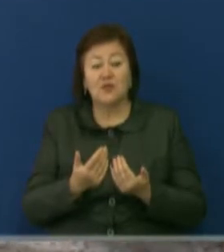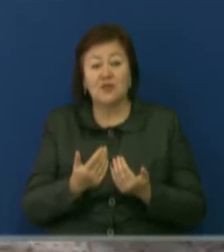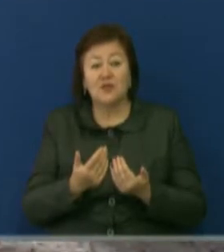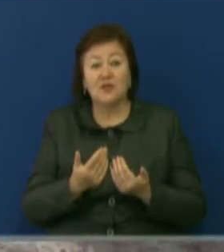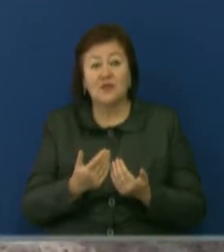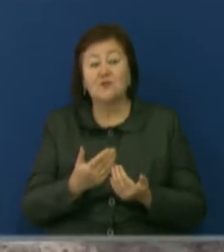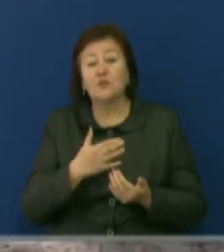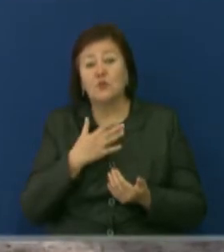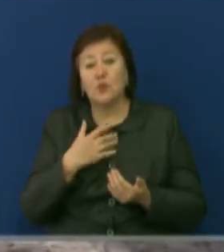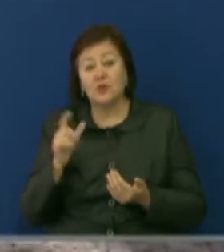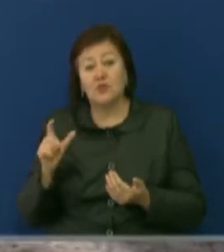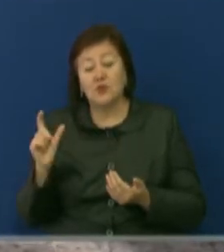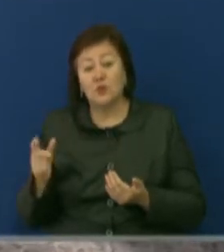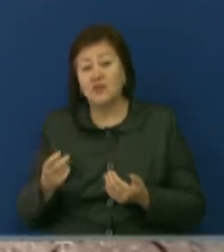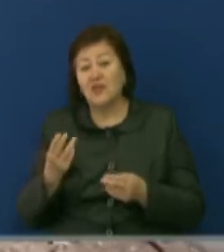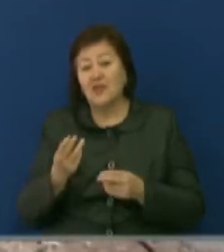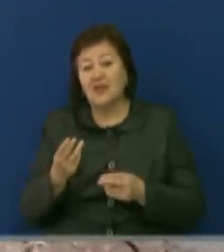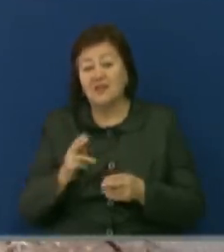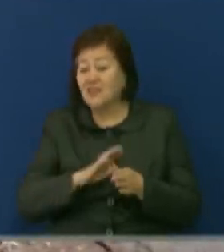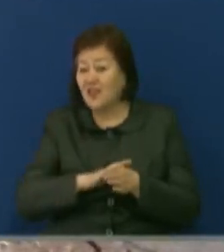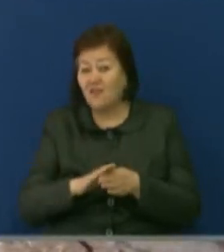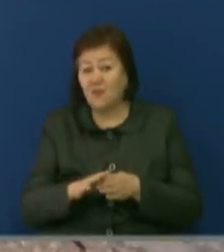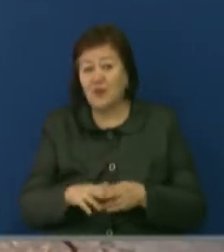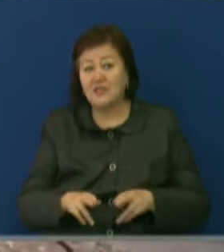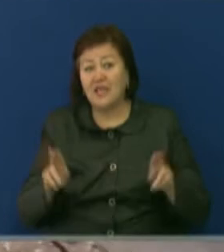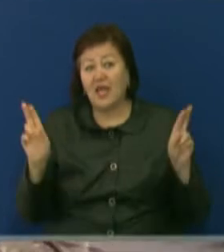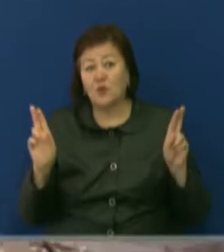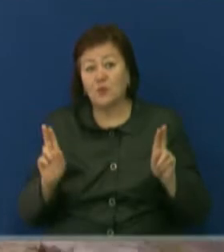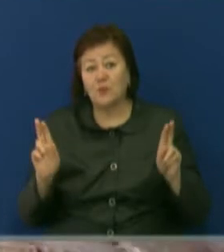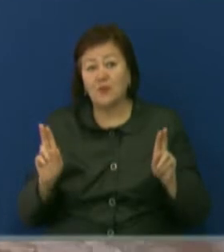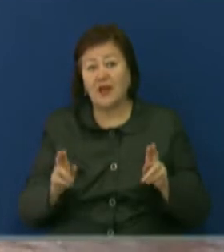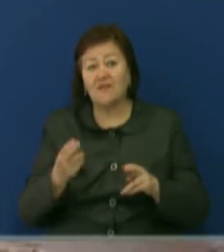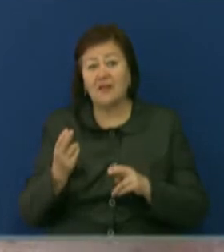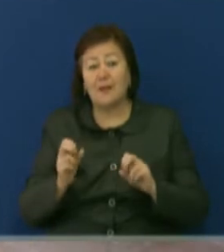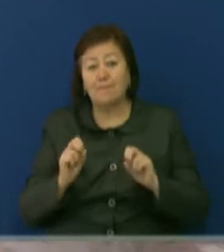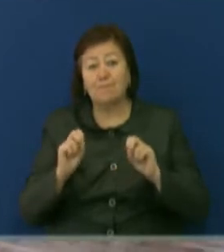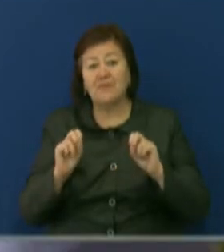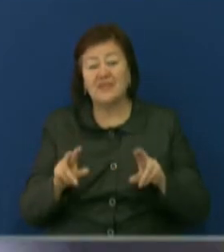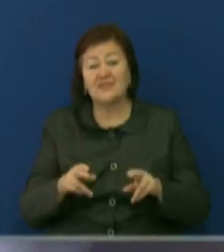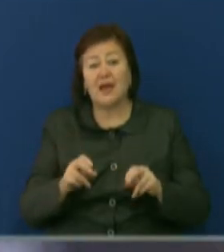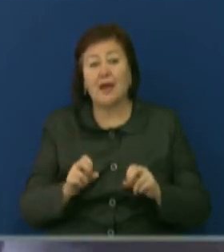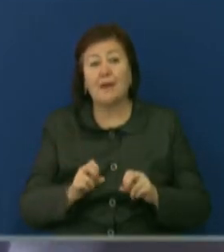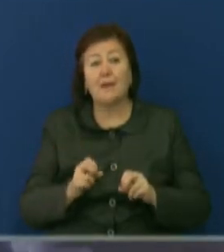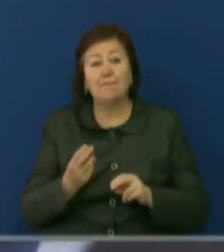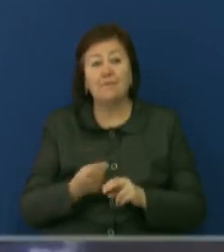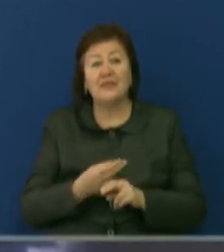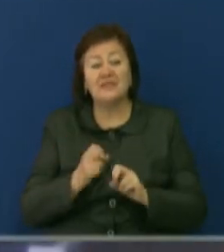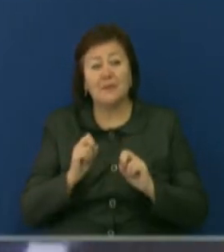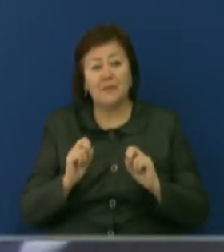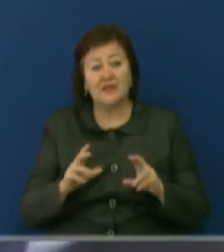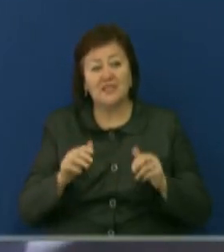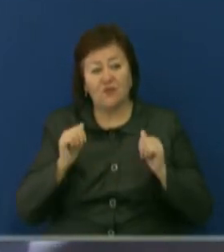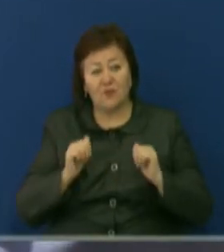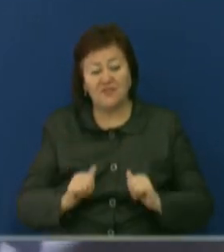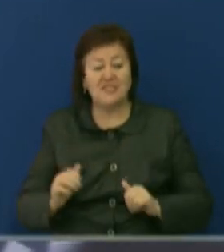басым көпшілігі қауіпсіздік шараларын ескермейді. Тіпті су қоймаларының жанында ішімдікке сылқия тойып алып, ағысы қатты суға түседі.